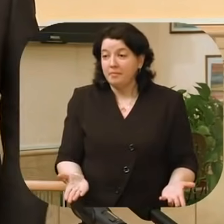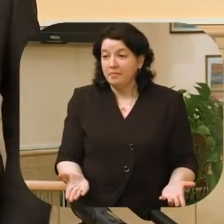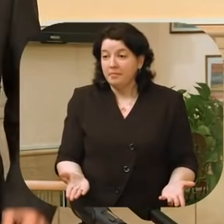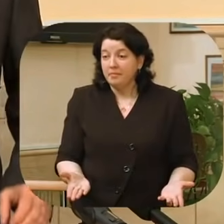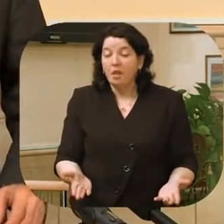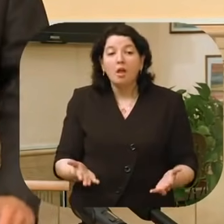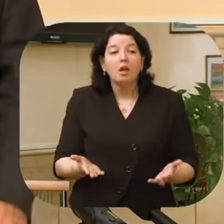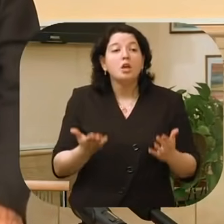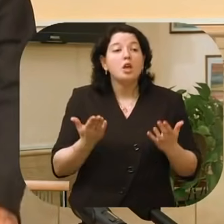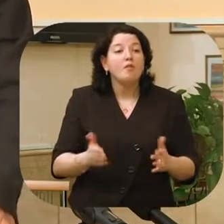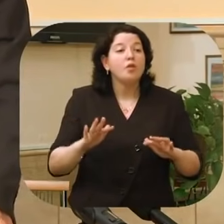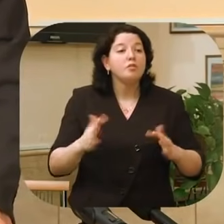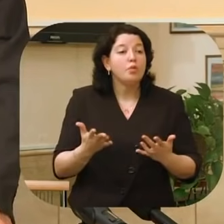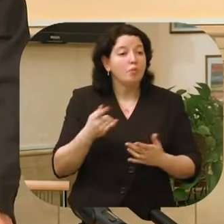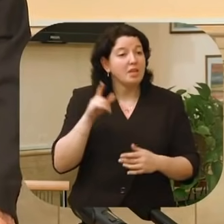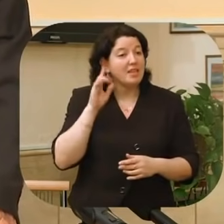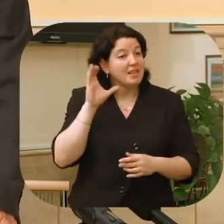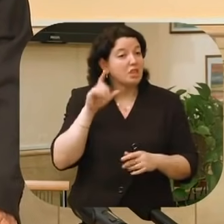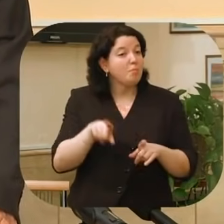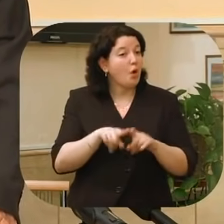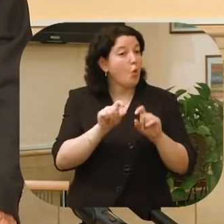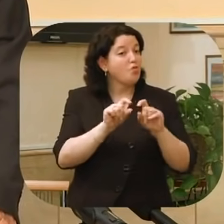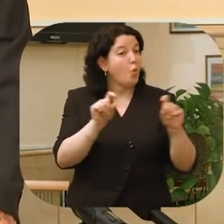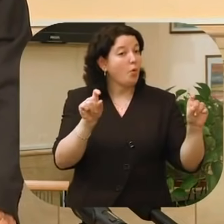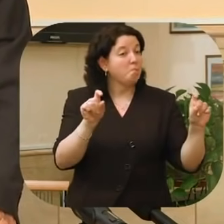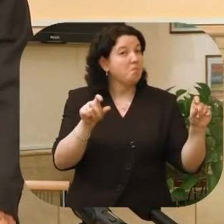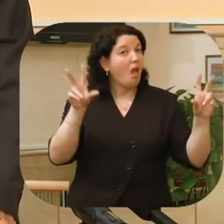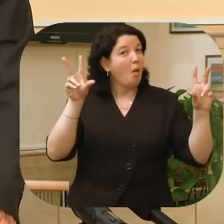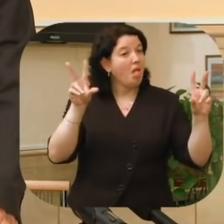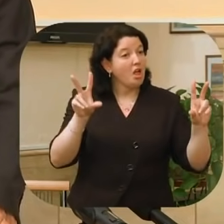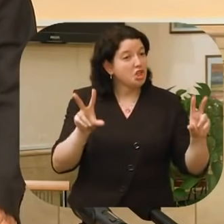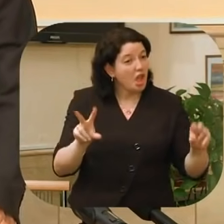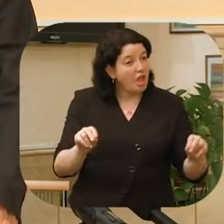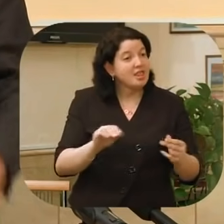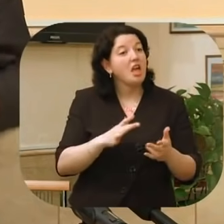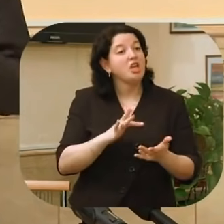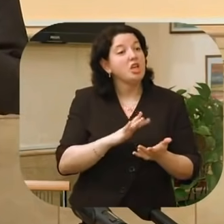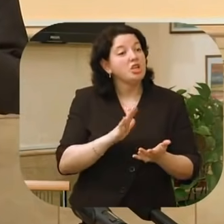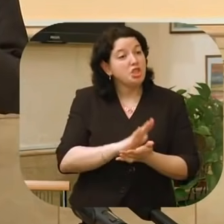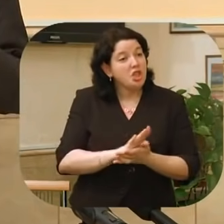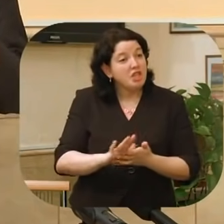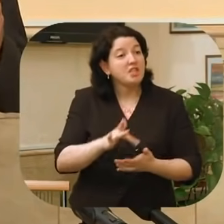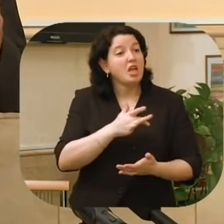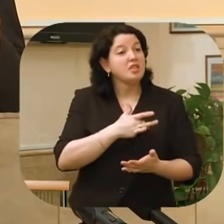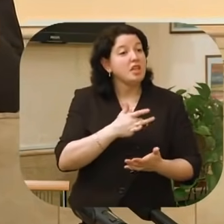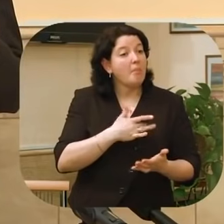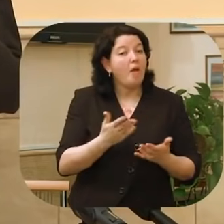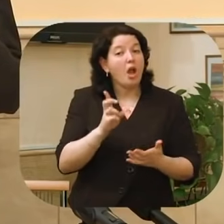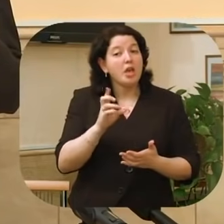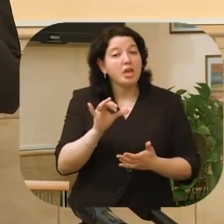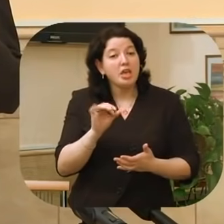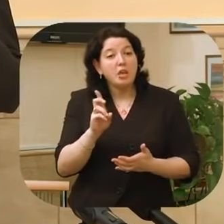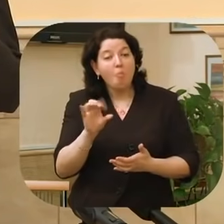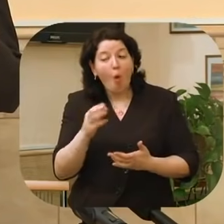любовь? И вот вдруг мы слышим такую фразу: «Блаженны чистые сердцем, ибо они Бога узрят», Бога, который